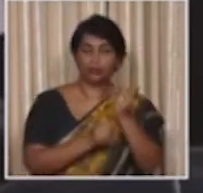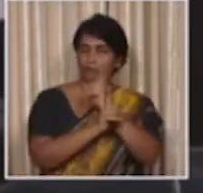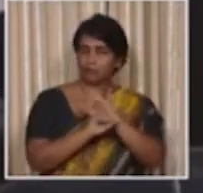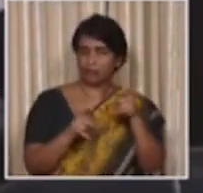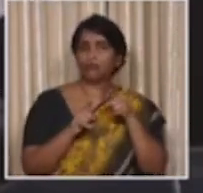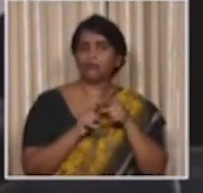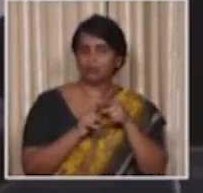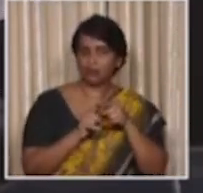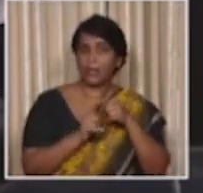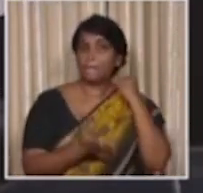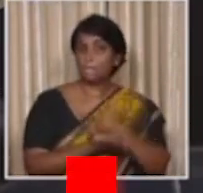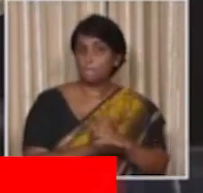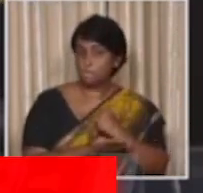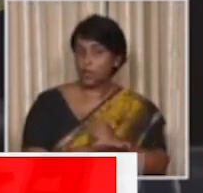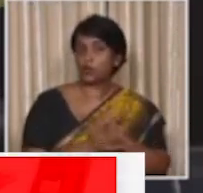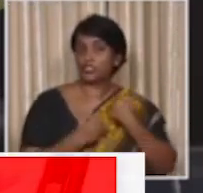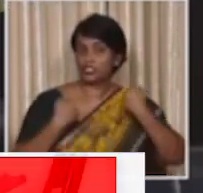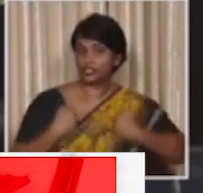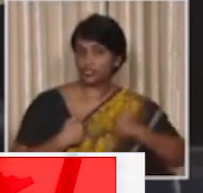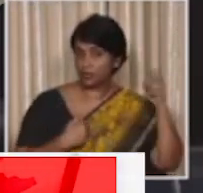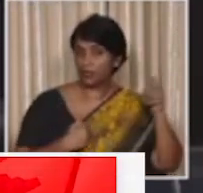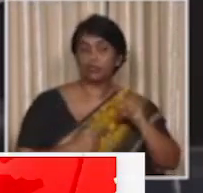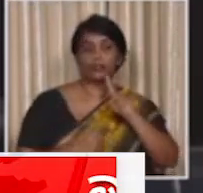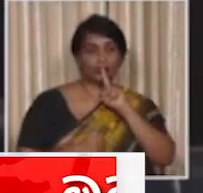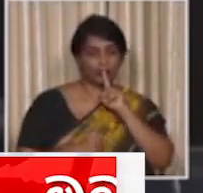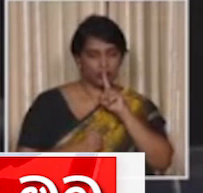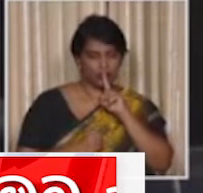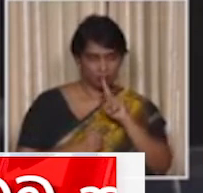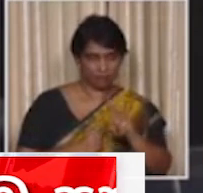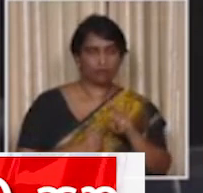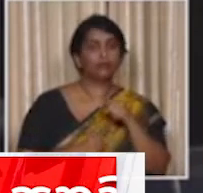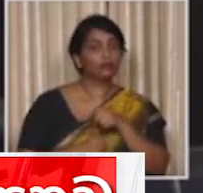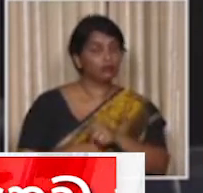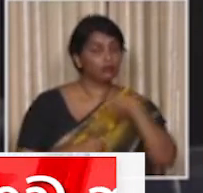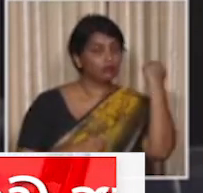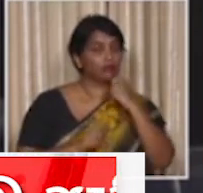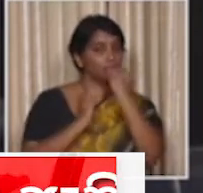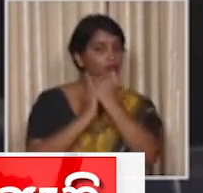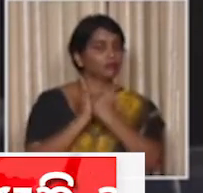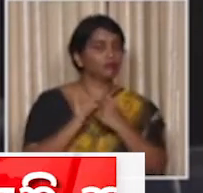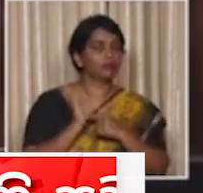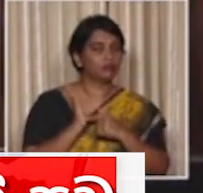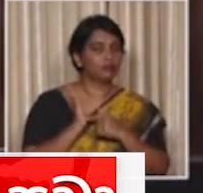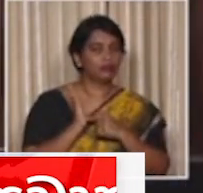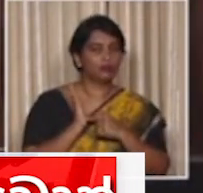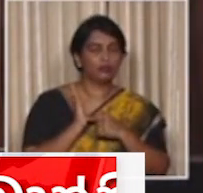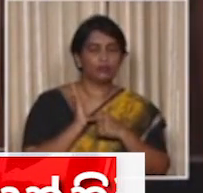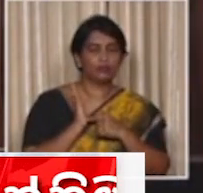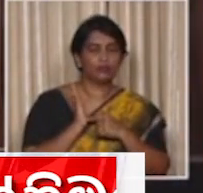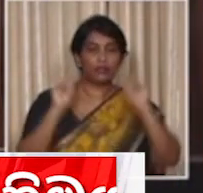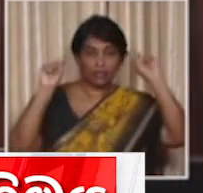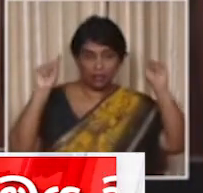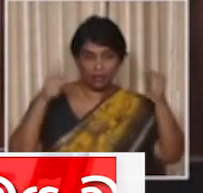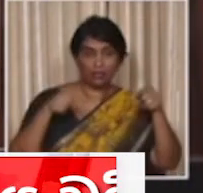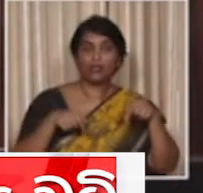ඍජුවම මහ බැංකුවේ අධිපතිවරයා විසින් කරන ලද ප්‍රසන්ටේෂන් එක මේ යෝජනාවේ කොටස. එතන within brackets තියන්නේ